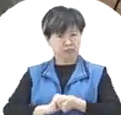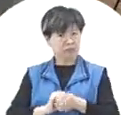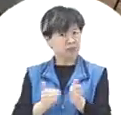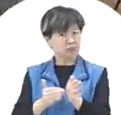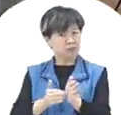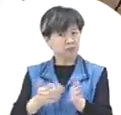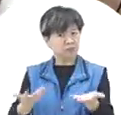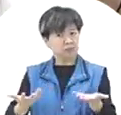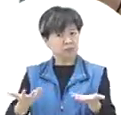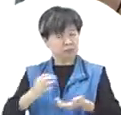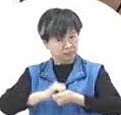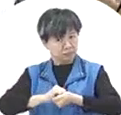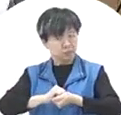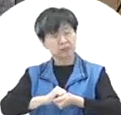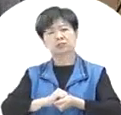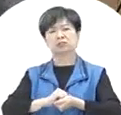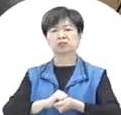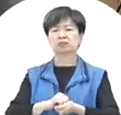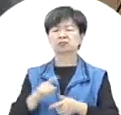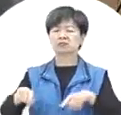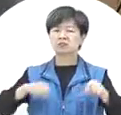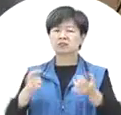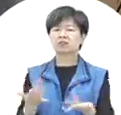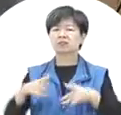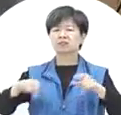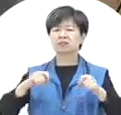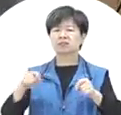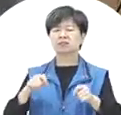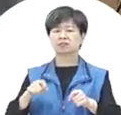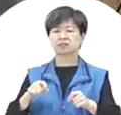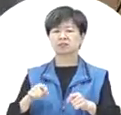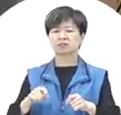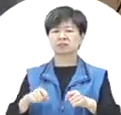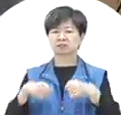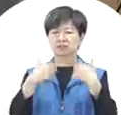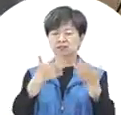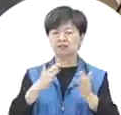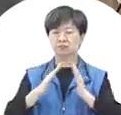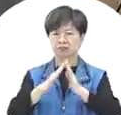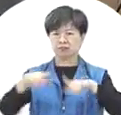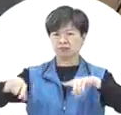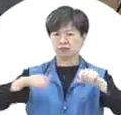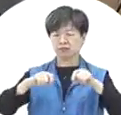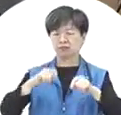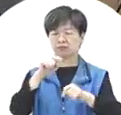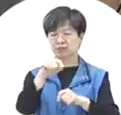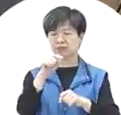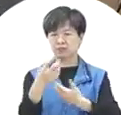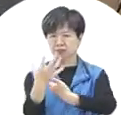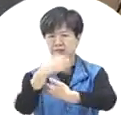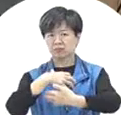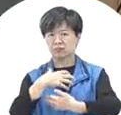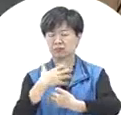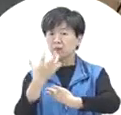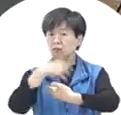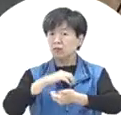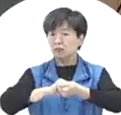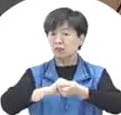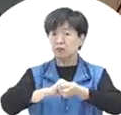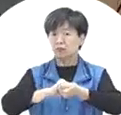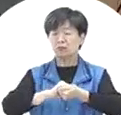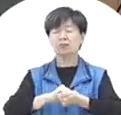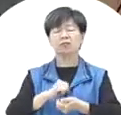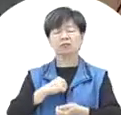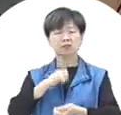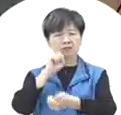过了啦。 确定了吗？ 都市计划已经草案公展，现在在审议当中。都市计划的载明， 确定放进去了。 我要讲确定是